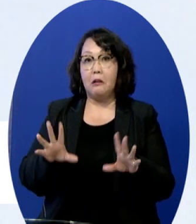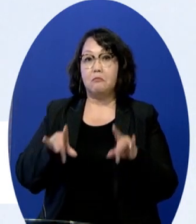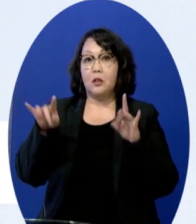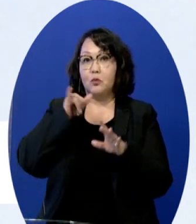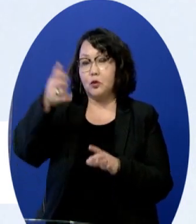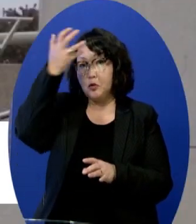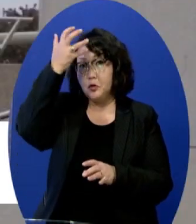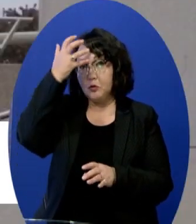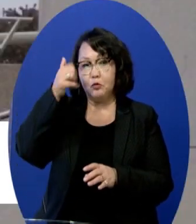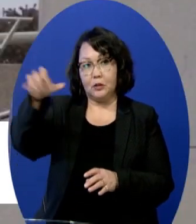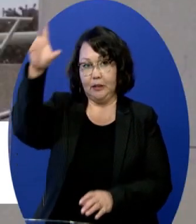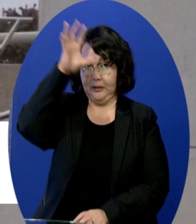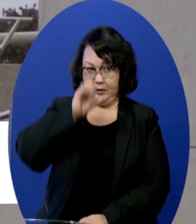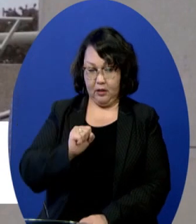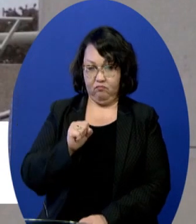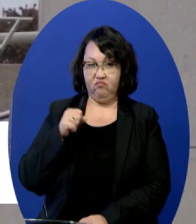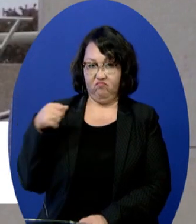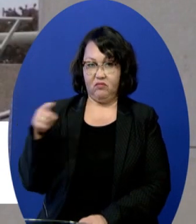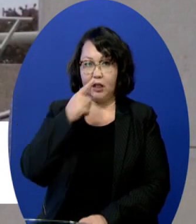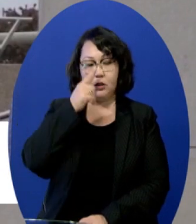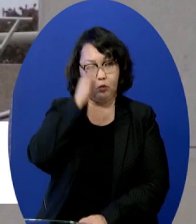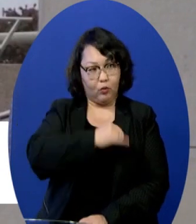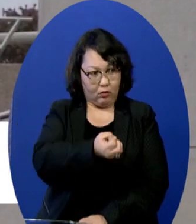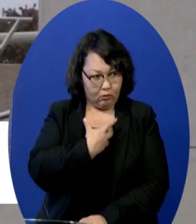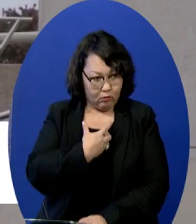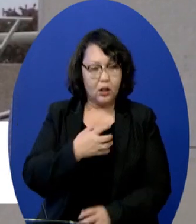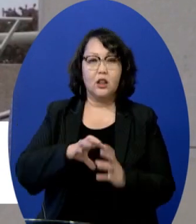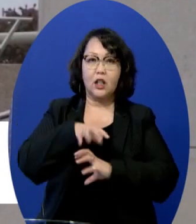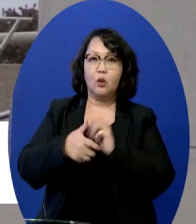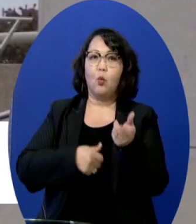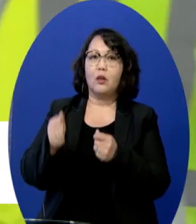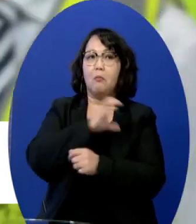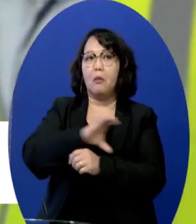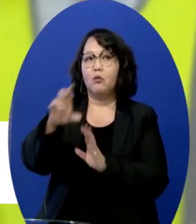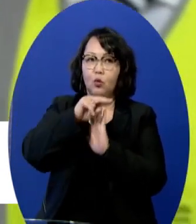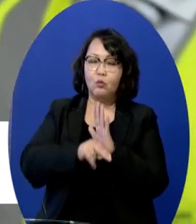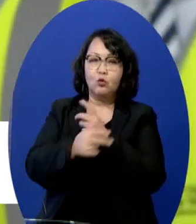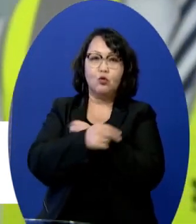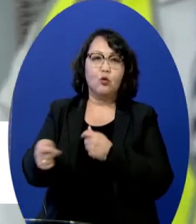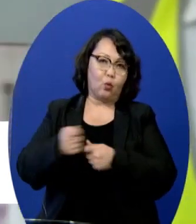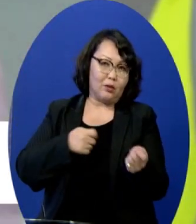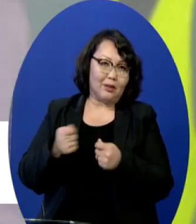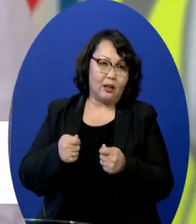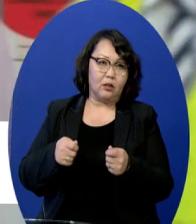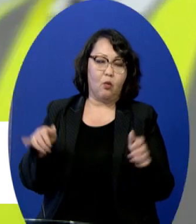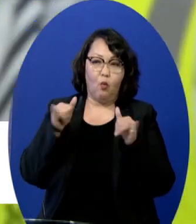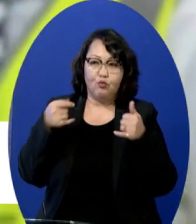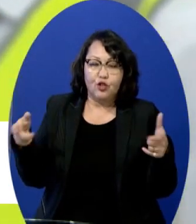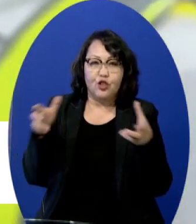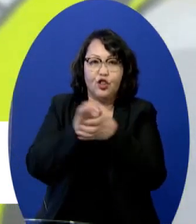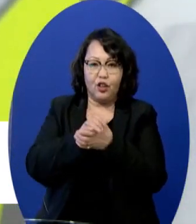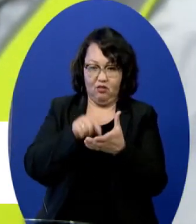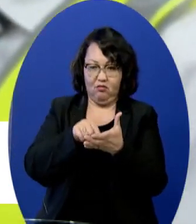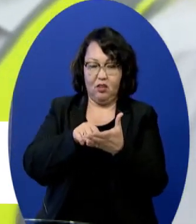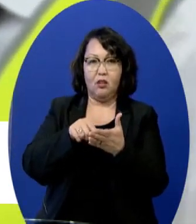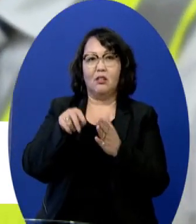За харин Австралийн эрх баригчид тэр дундаа ерөнхий сайд Скот Моррисон Бээжинг дэлхийн худалдааны байгууллагын дүрмд чөлөөт худалдааны тухай хоёрдлын гэрээгээ